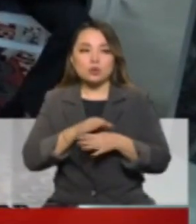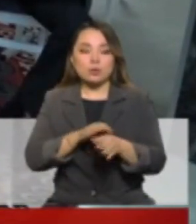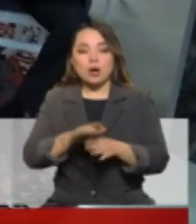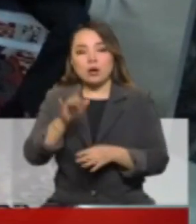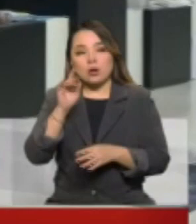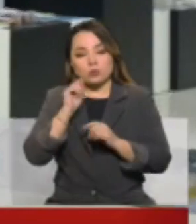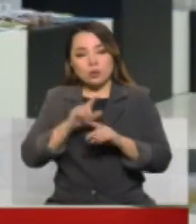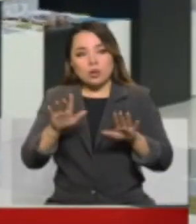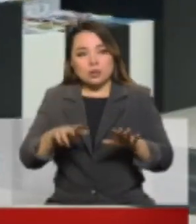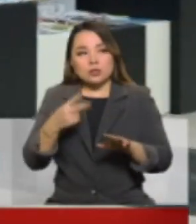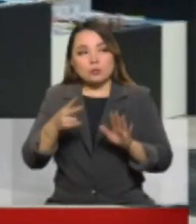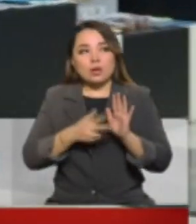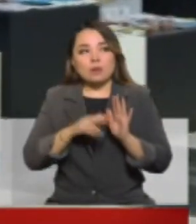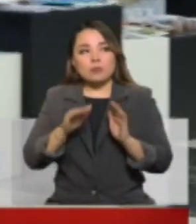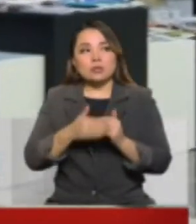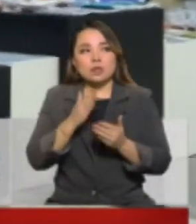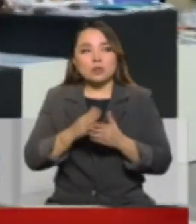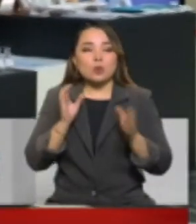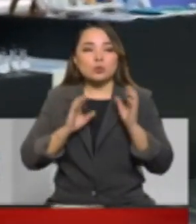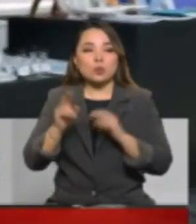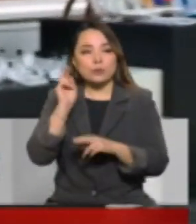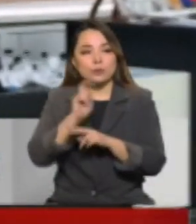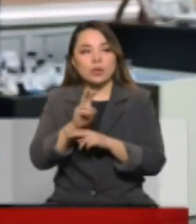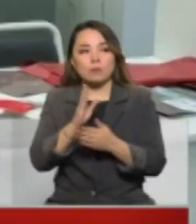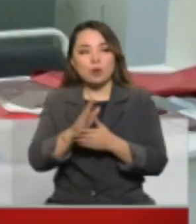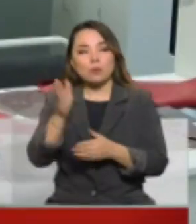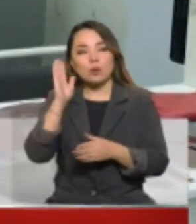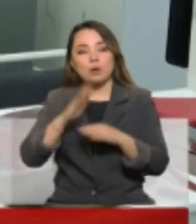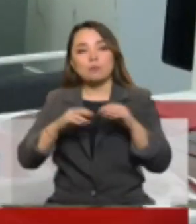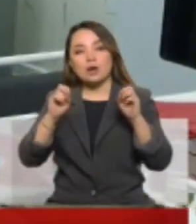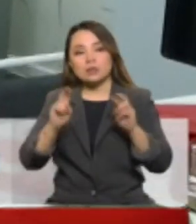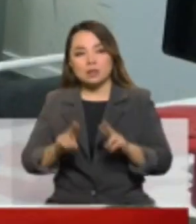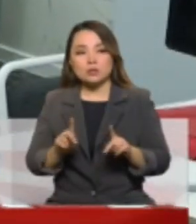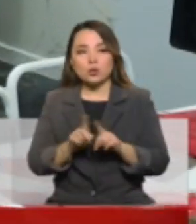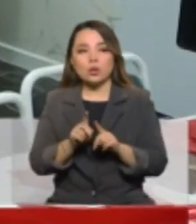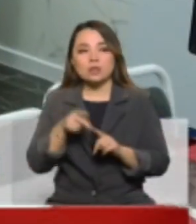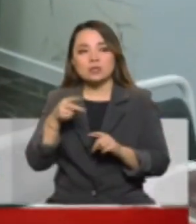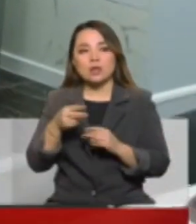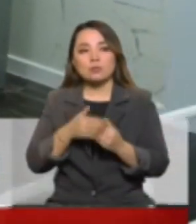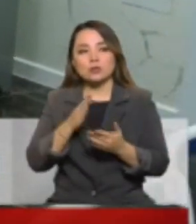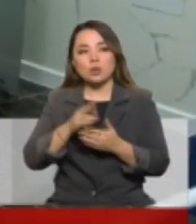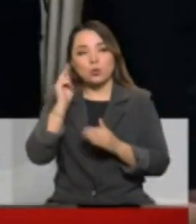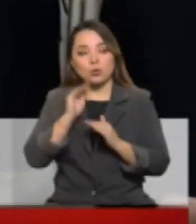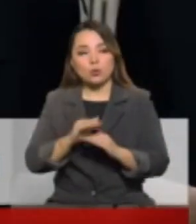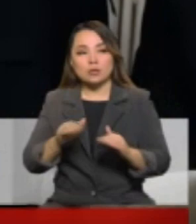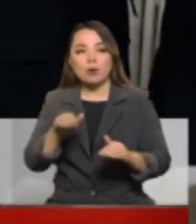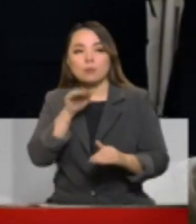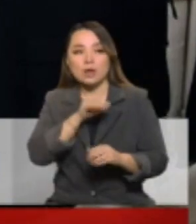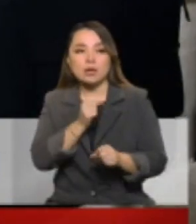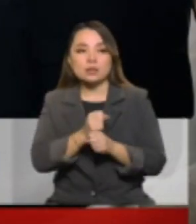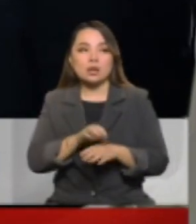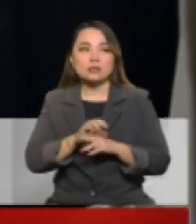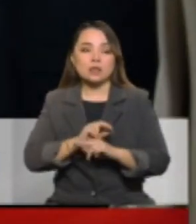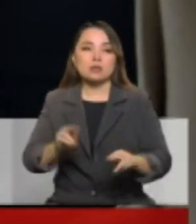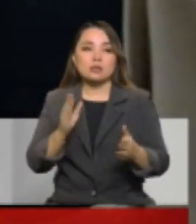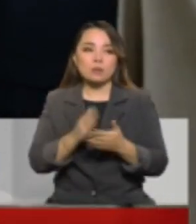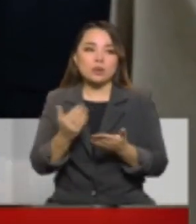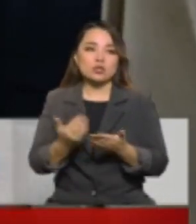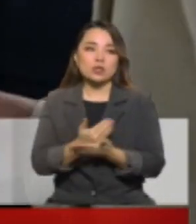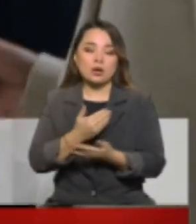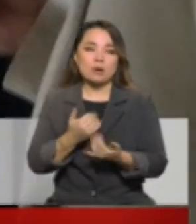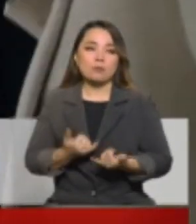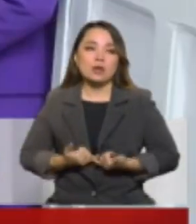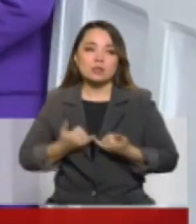қазір 28 мыңға жуық студент білім алуда. Болашақ мамандарға 2 мыңға тарта оқытушы профессор дәріс береді. Жаңа мәртебеге